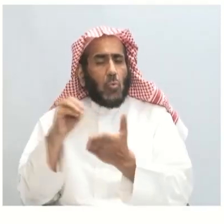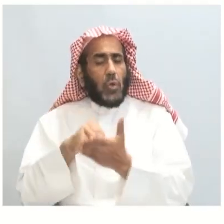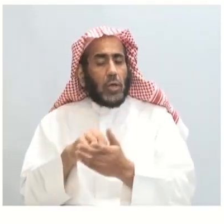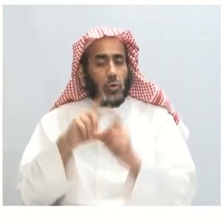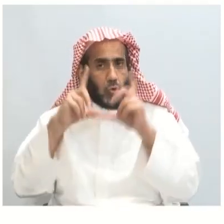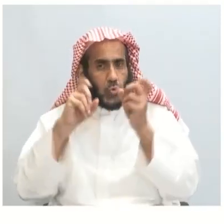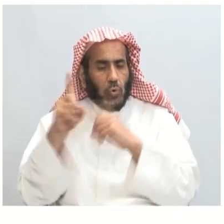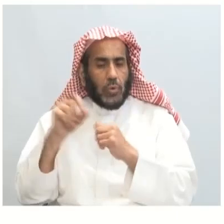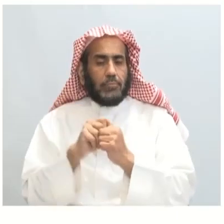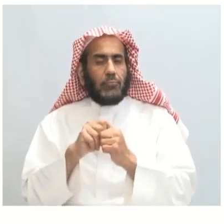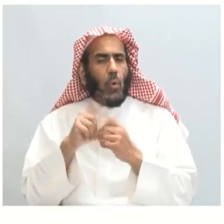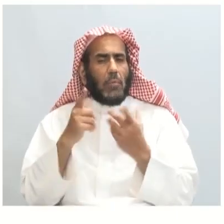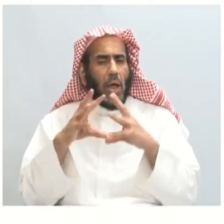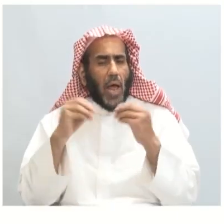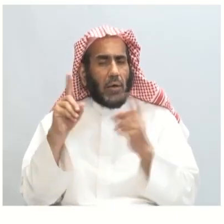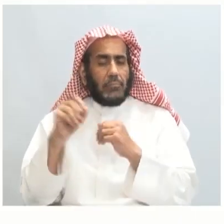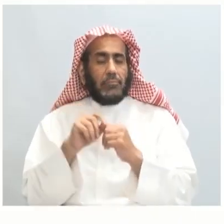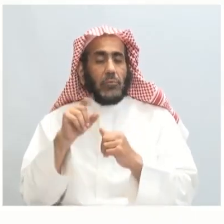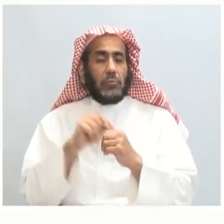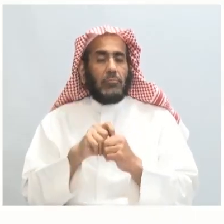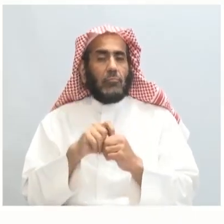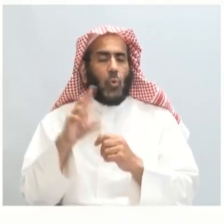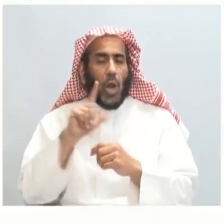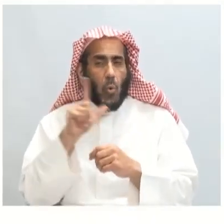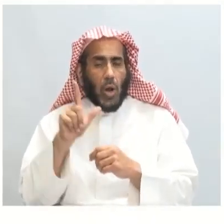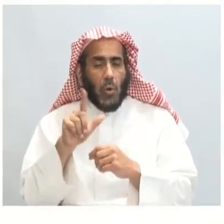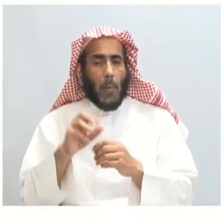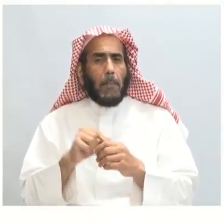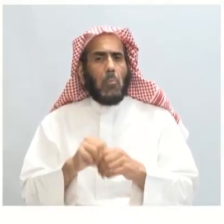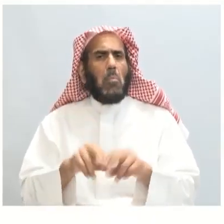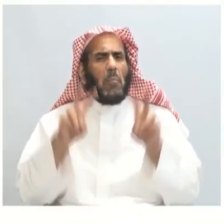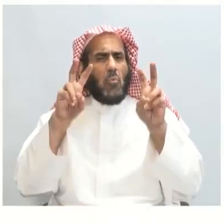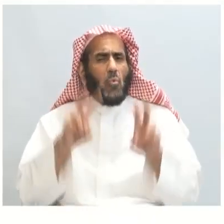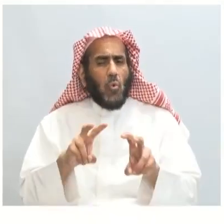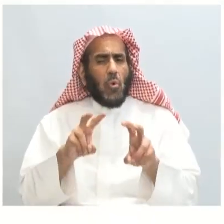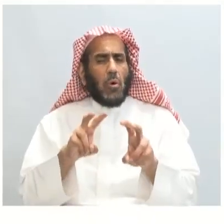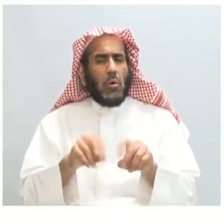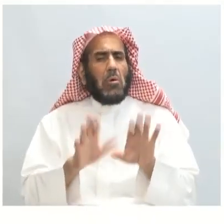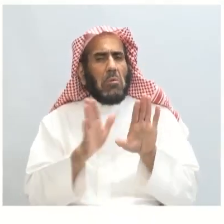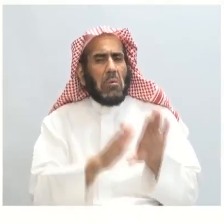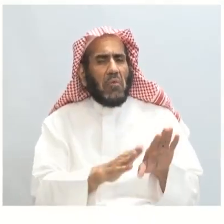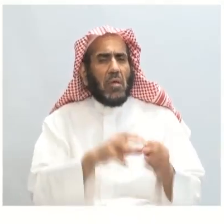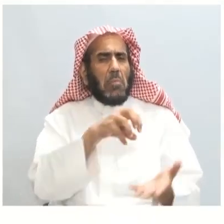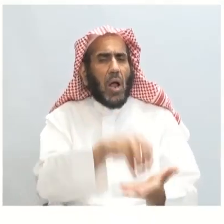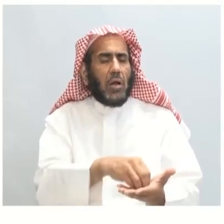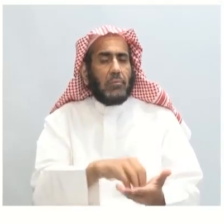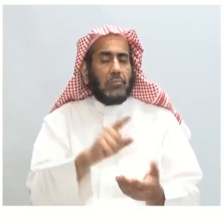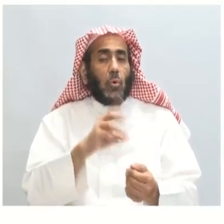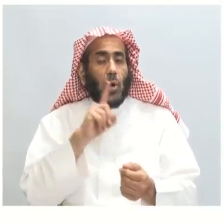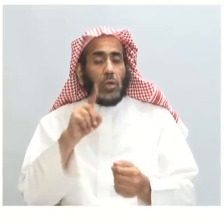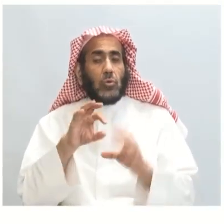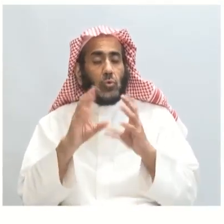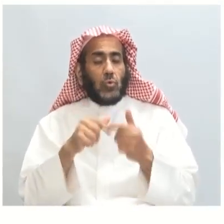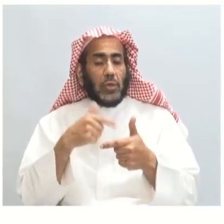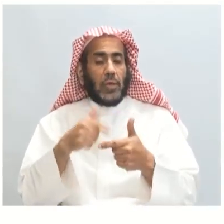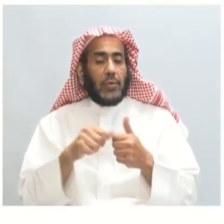لاحظوا معي الصوره الاولى احسنتم ممتاز نقول هنا ممنوع ماذا ركن المركبه في هذا المكان ايضا نلاحظ